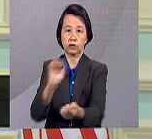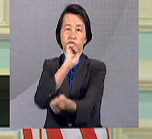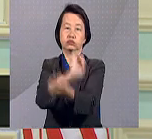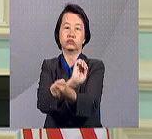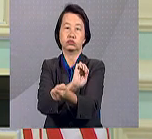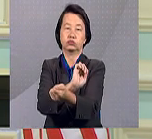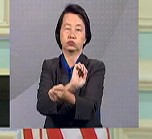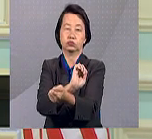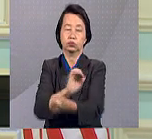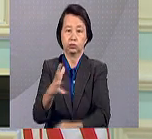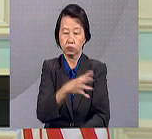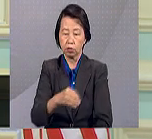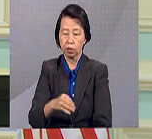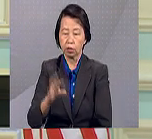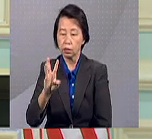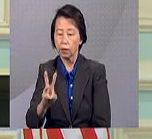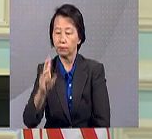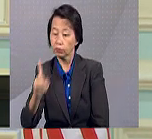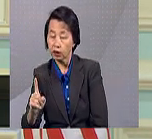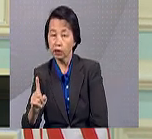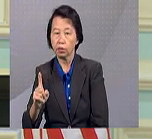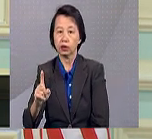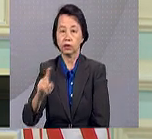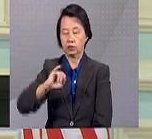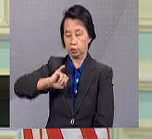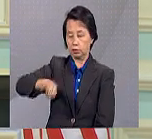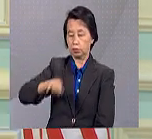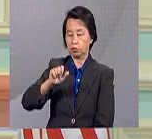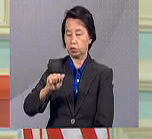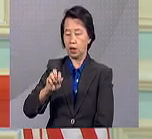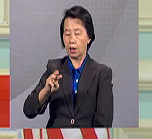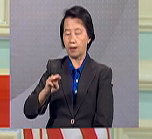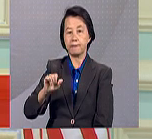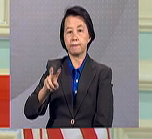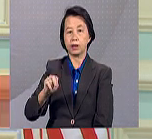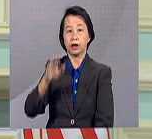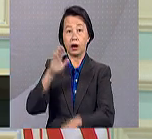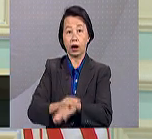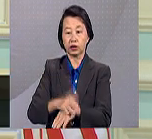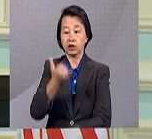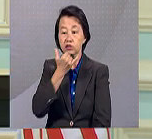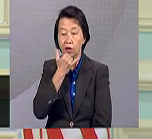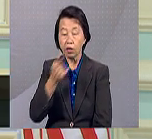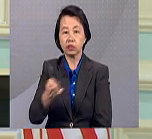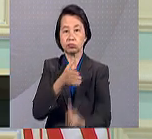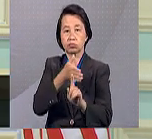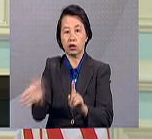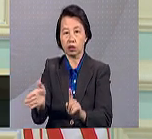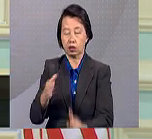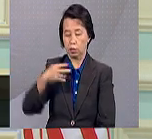direman dan 61 individu dijamin di atas kesalahan engkar